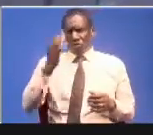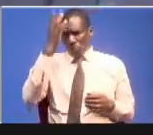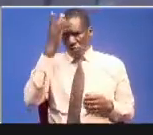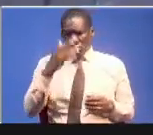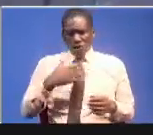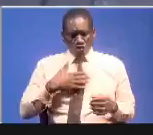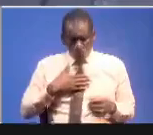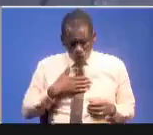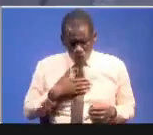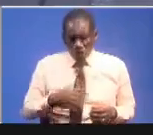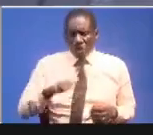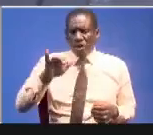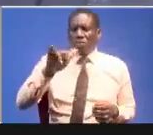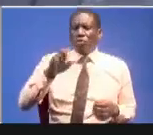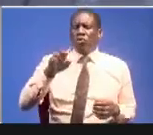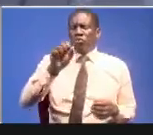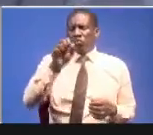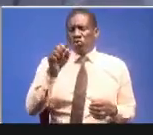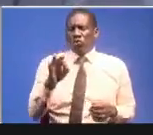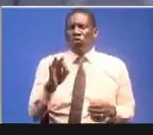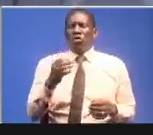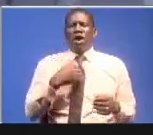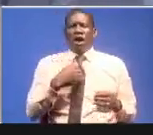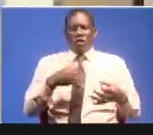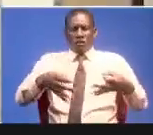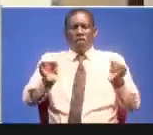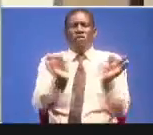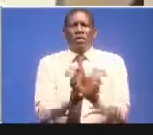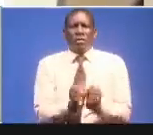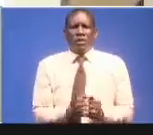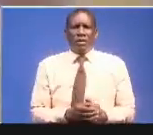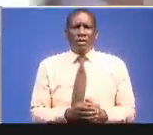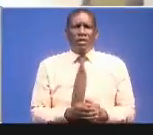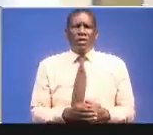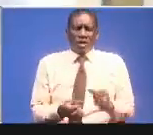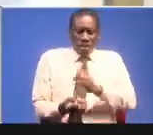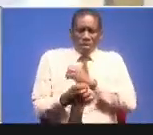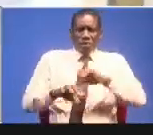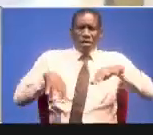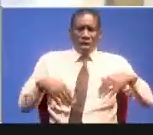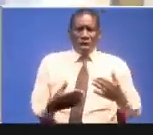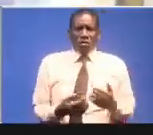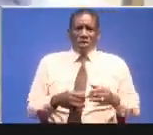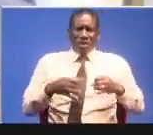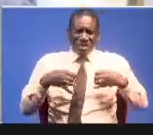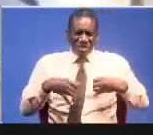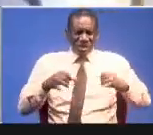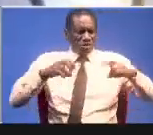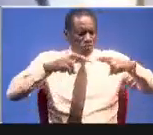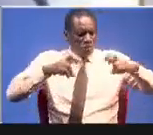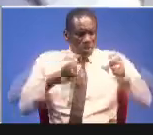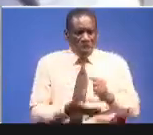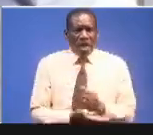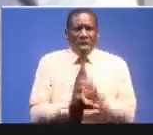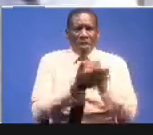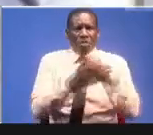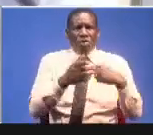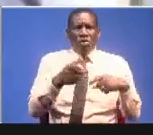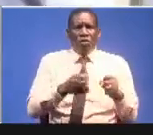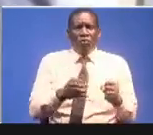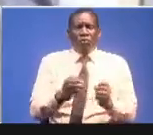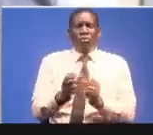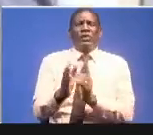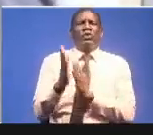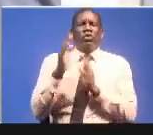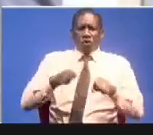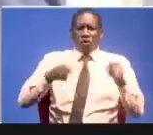because Honorable Yusuf was a family man with four families. Walisimulia jinsi juhudi zao za kutafuta usaidizi kwa asasi